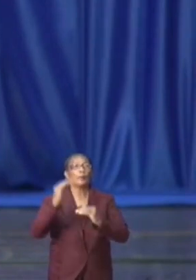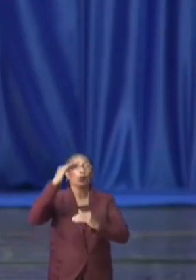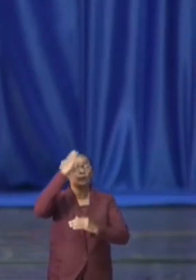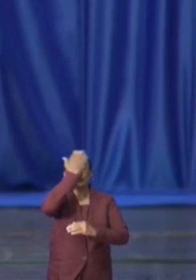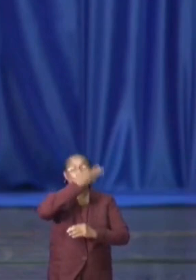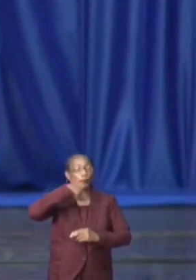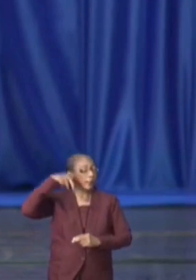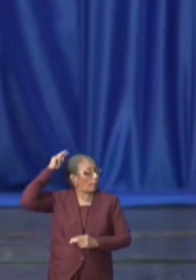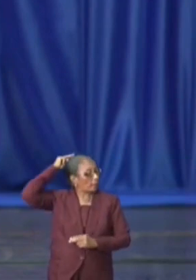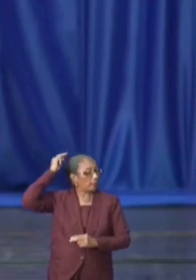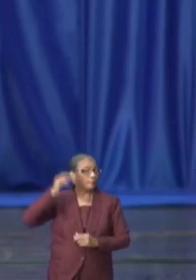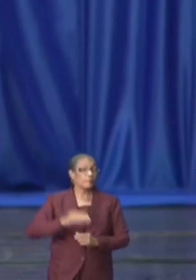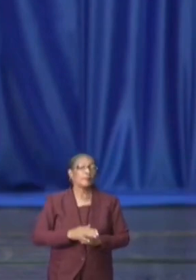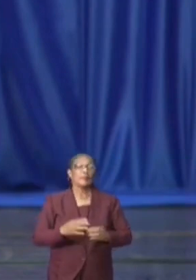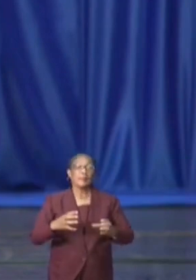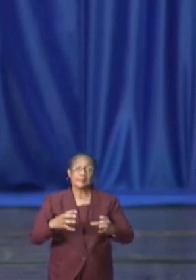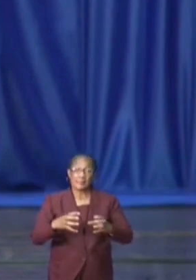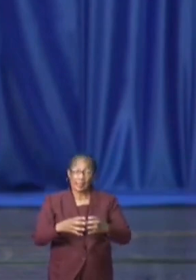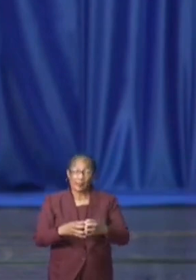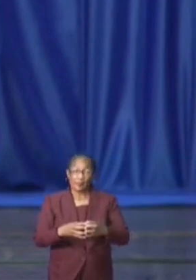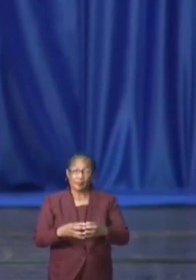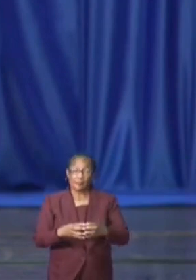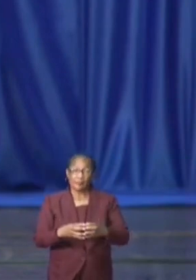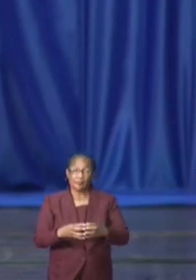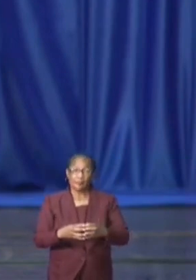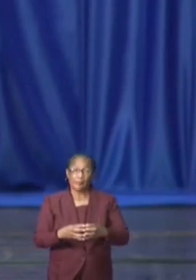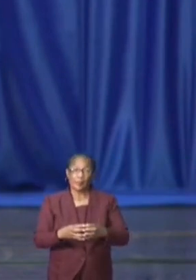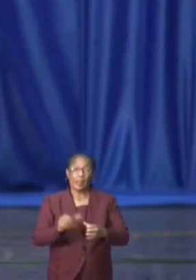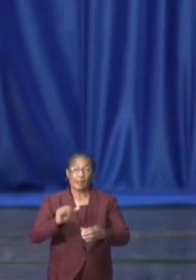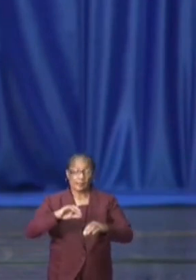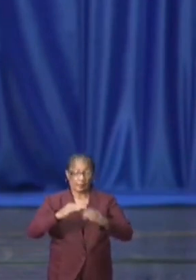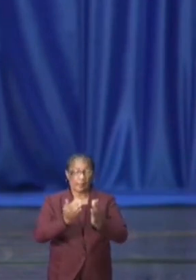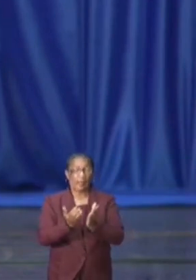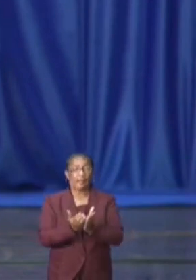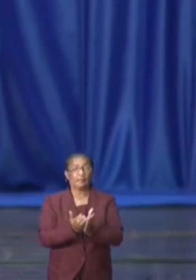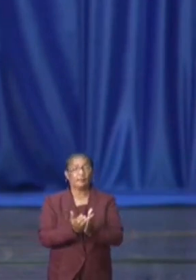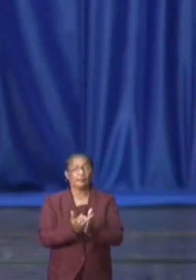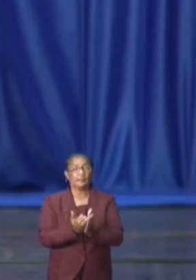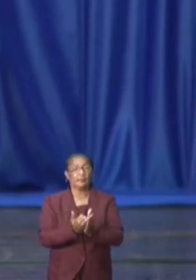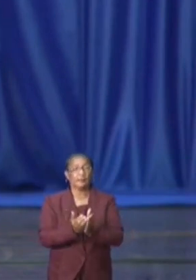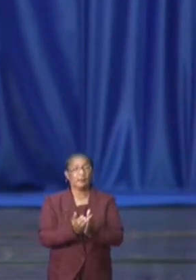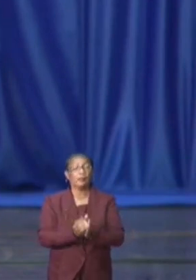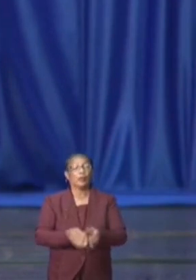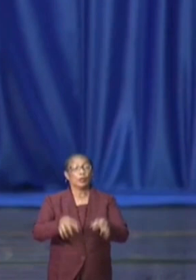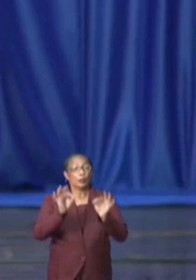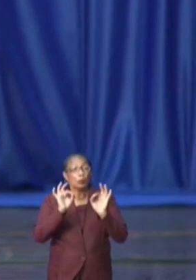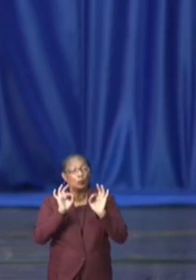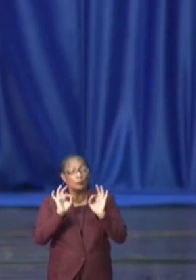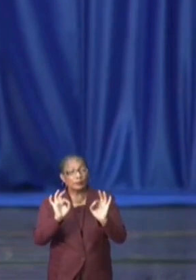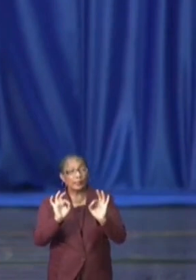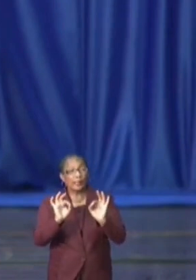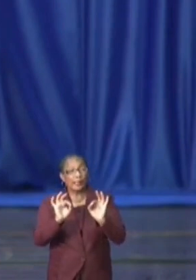Suriname. Samenhangend aan dit alles zullen de moderne